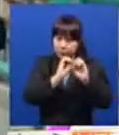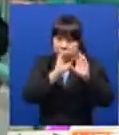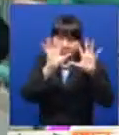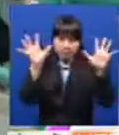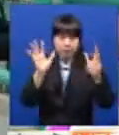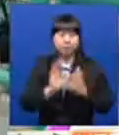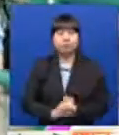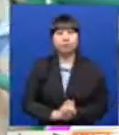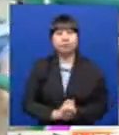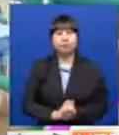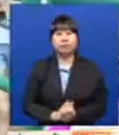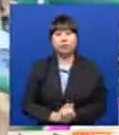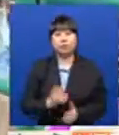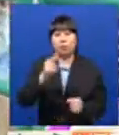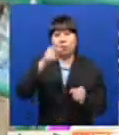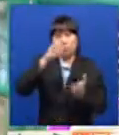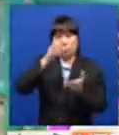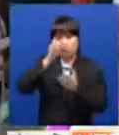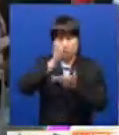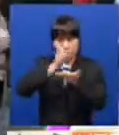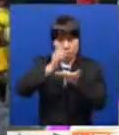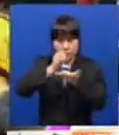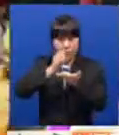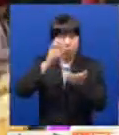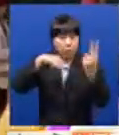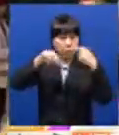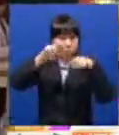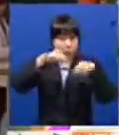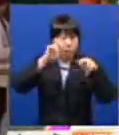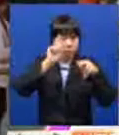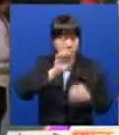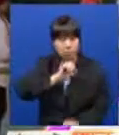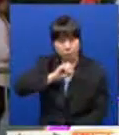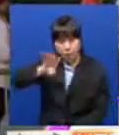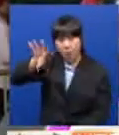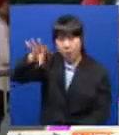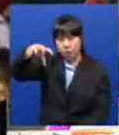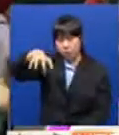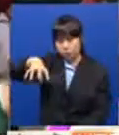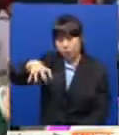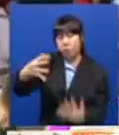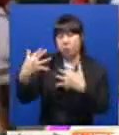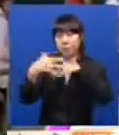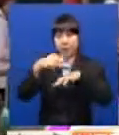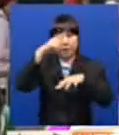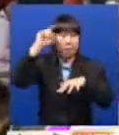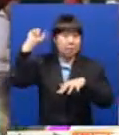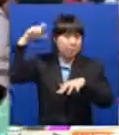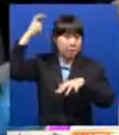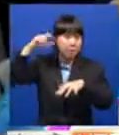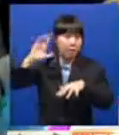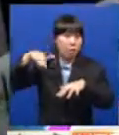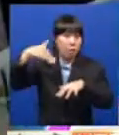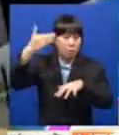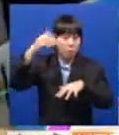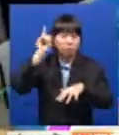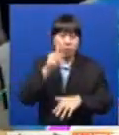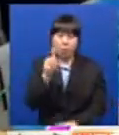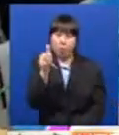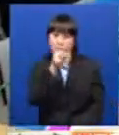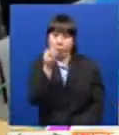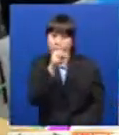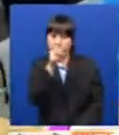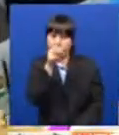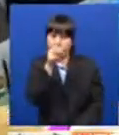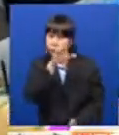โดยการตรวจหาสารเสพติดจะต้องแจ้งเรื่องมายังศูนย์ประสานงานไทยเรียนมาก่อนและต้องบันทึกภาพเคลื่อนไหวไว้โดย